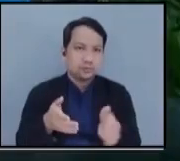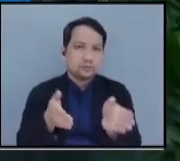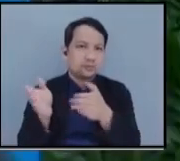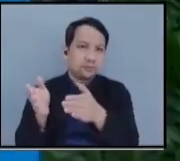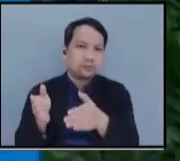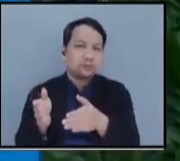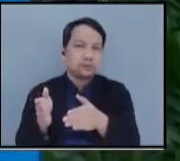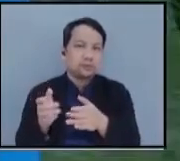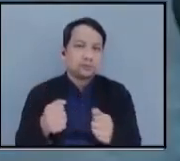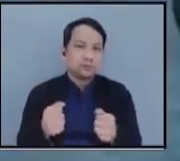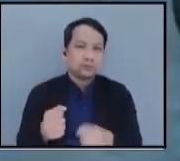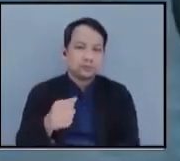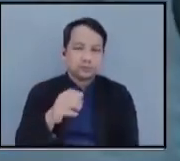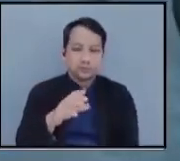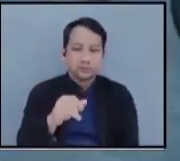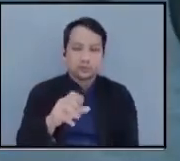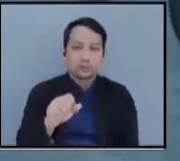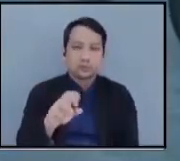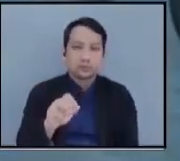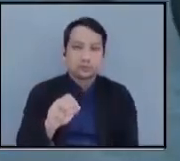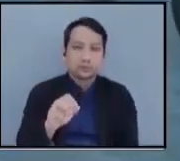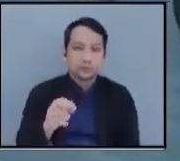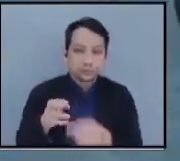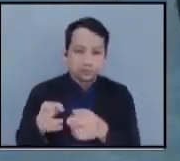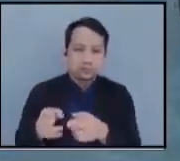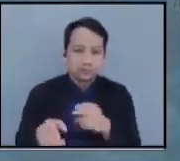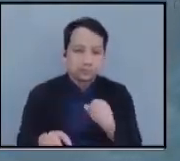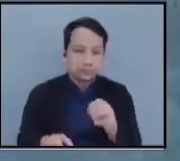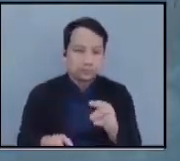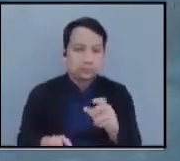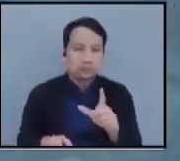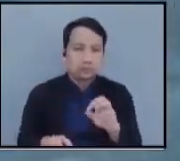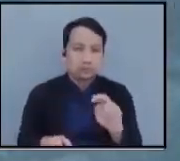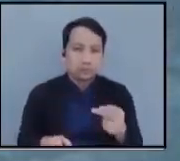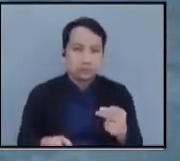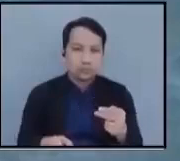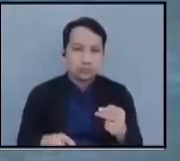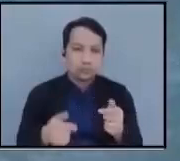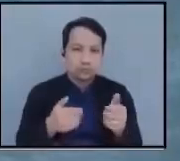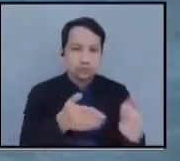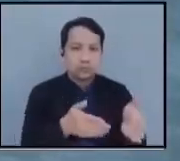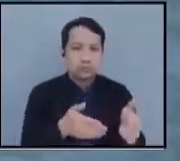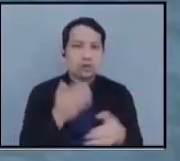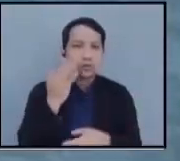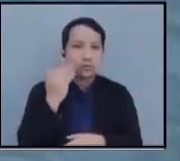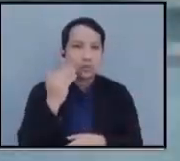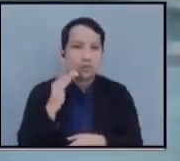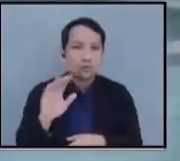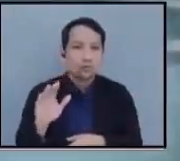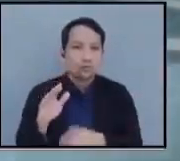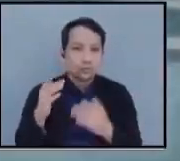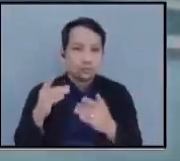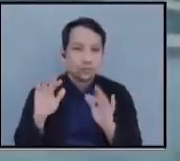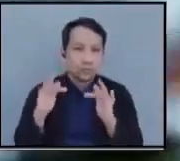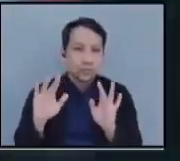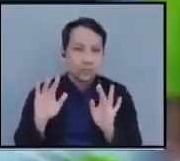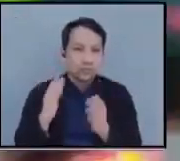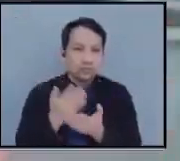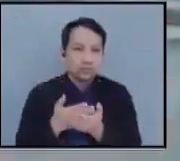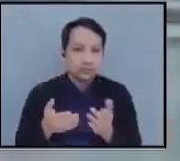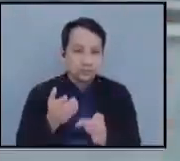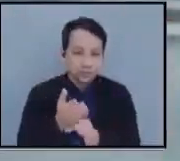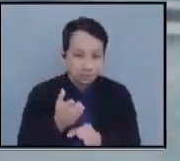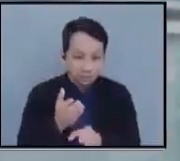circumferential road Sumulong Highway o lalia Road pero para lamang po ito sa mga light vehicles Para naman sa mga light